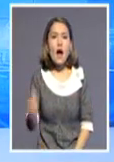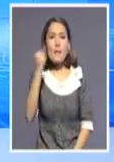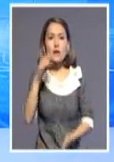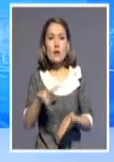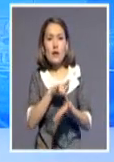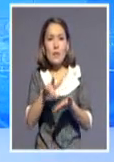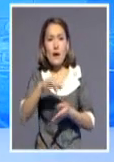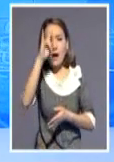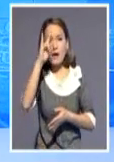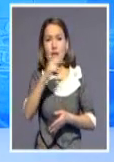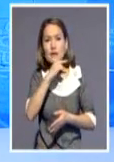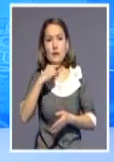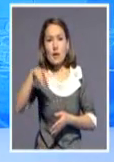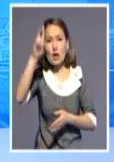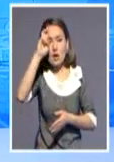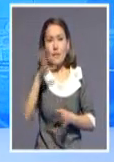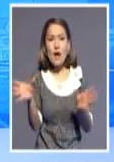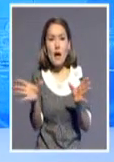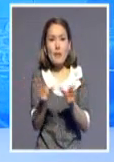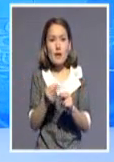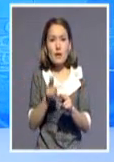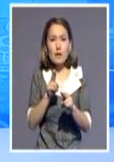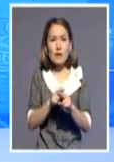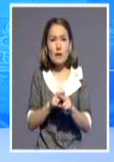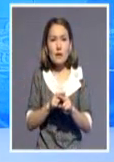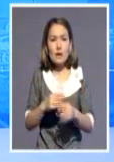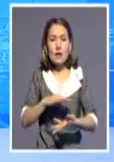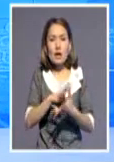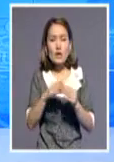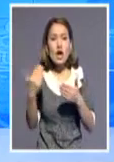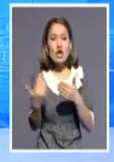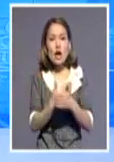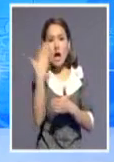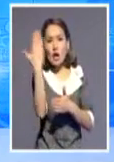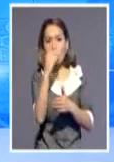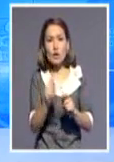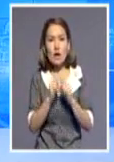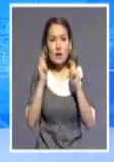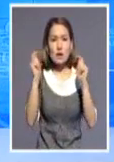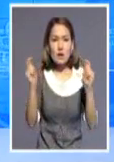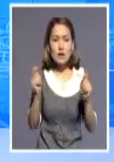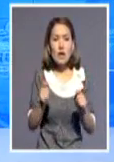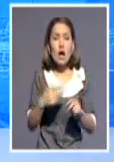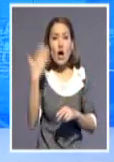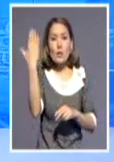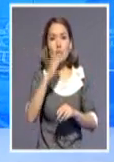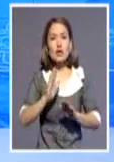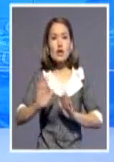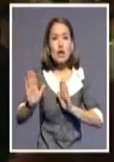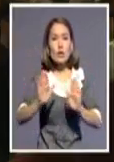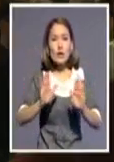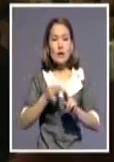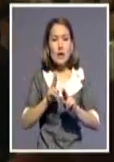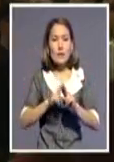Мәскеу қаласында Қазақстан мен Ресей елдері бірлесіп түсірген «Параллельные миры» атты жаңа кинокартина көпшілікке тұңғыш рет көрсетілді.